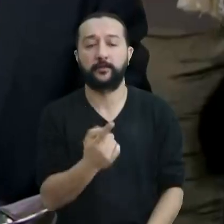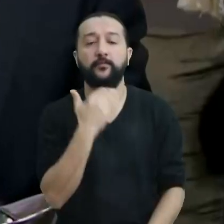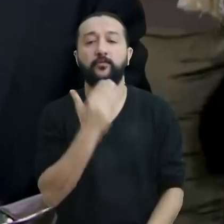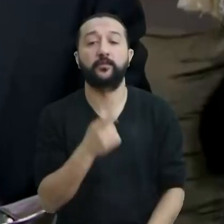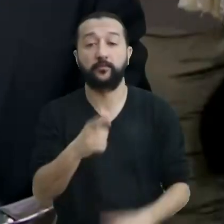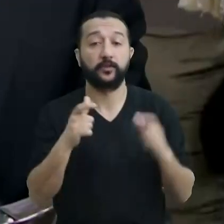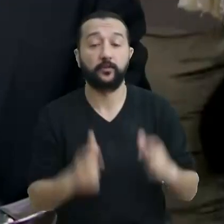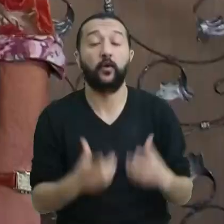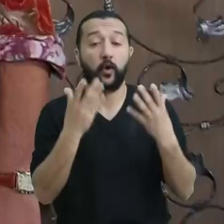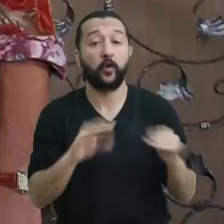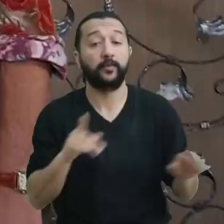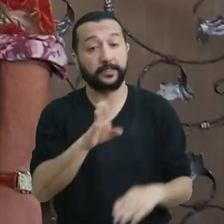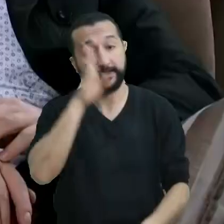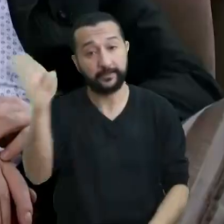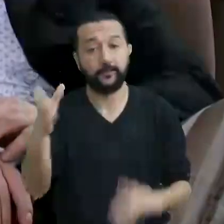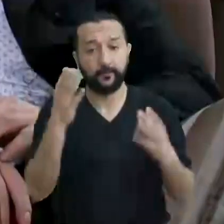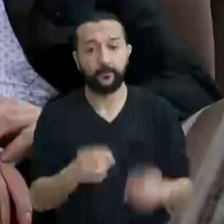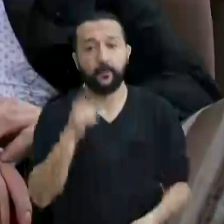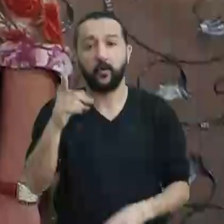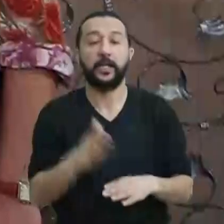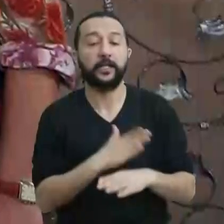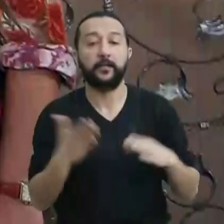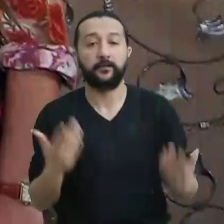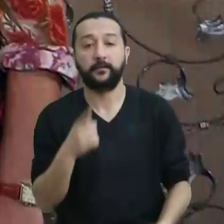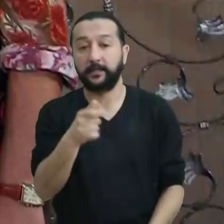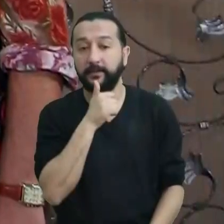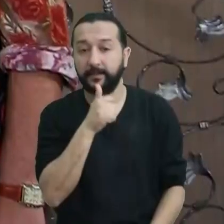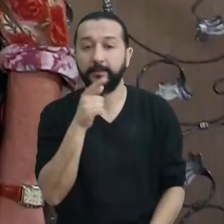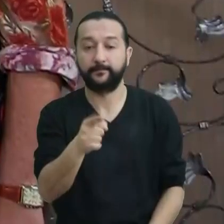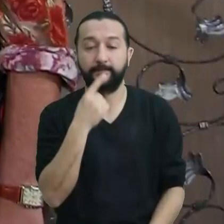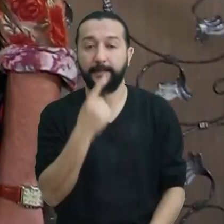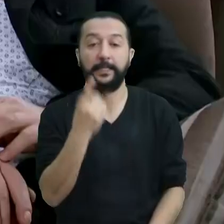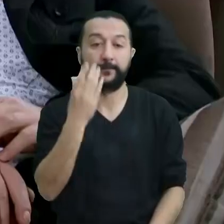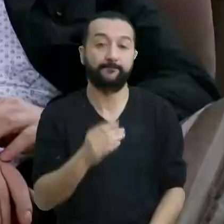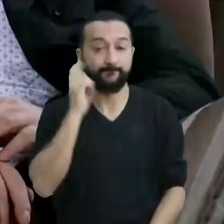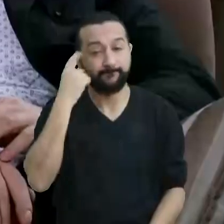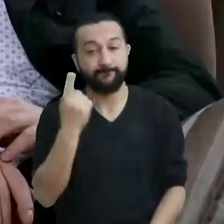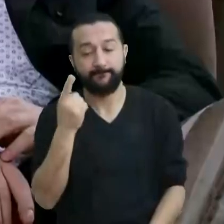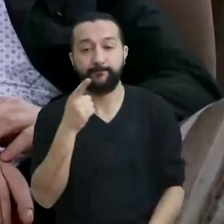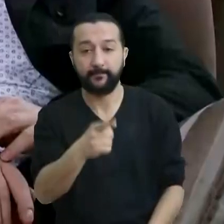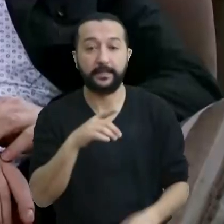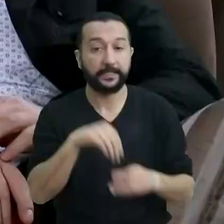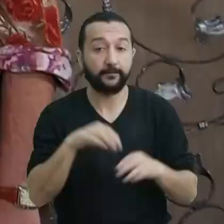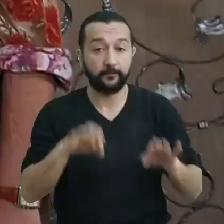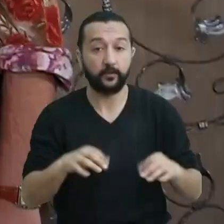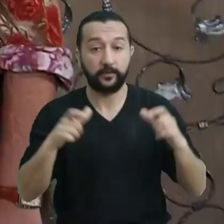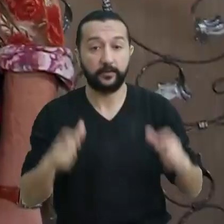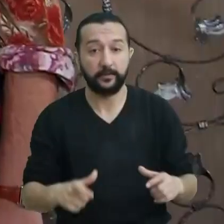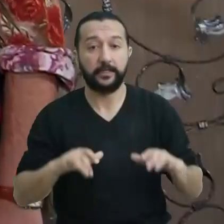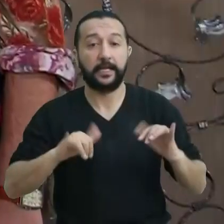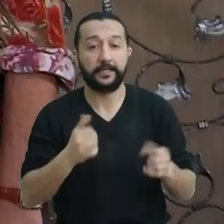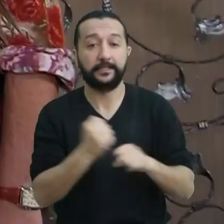ya. Burada olmaz, oraya gideceğiz. Oraya ya? Efendim şey açısından diyorum. Şimdi burası buram